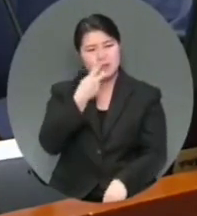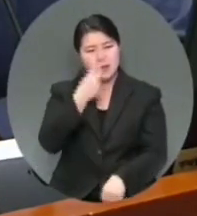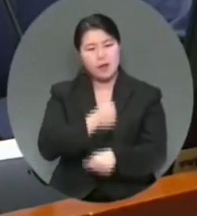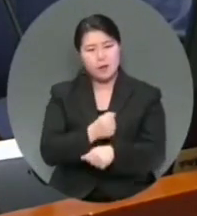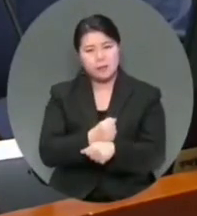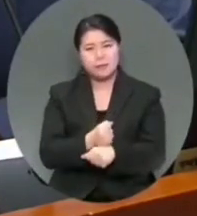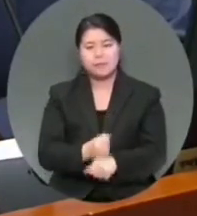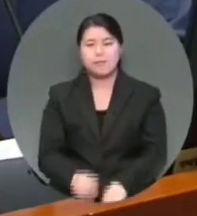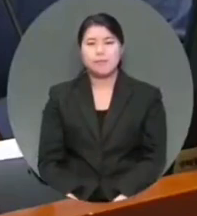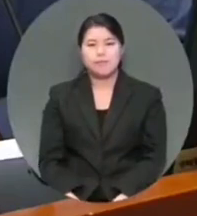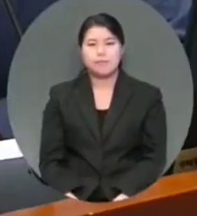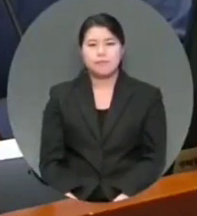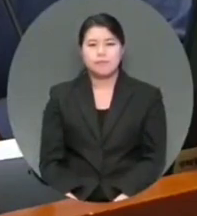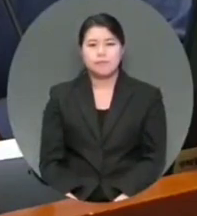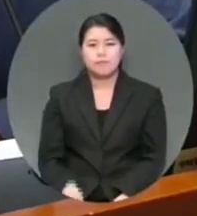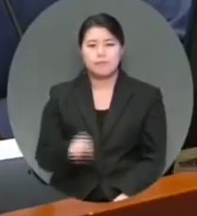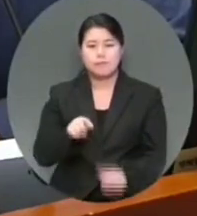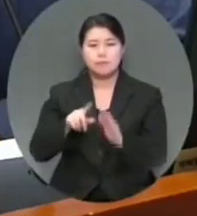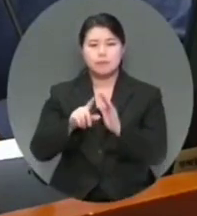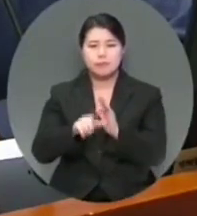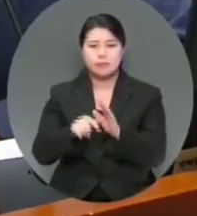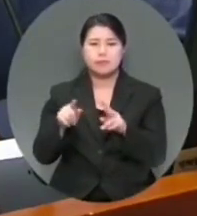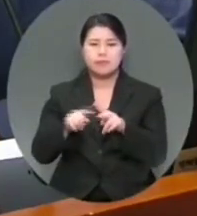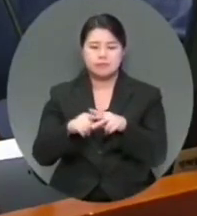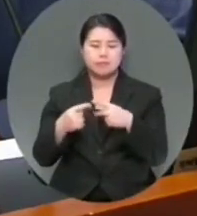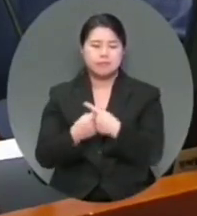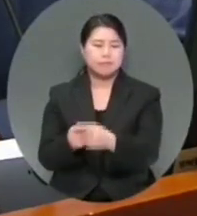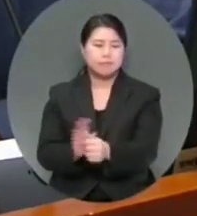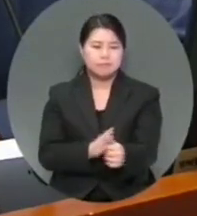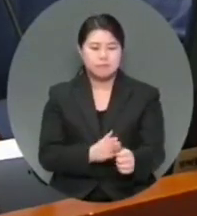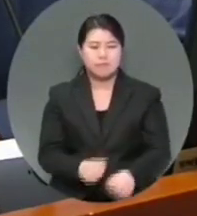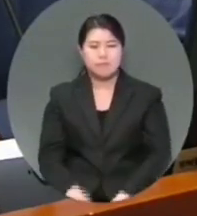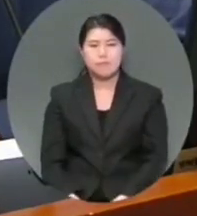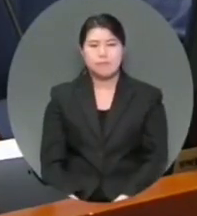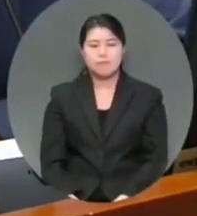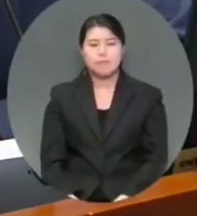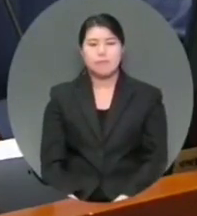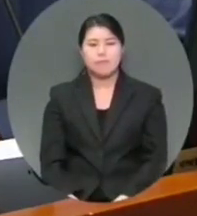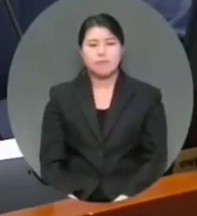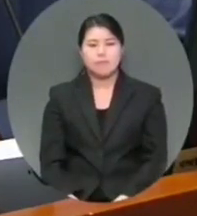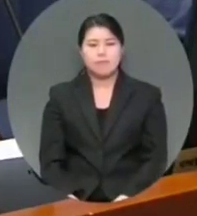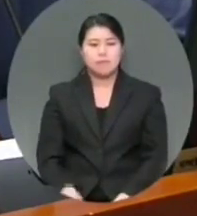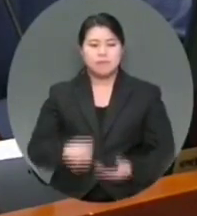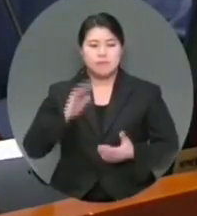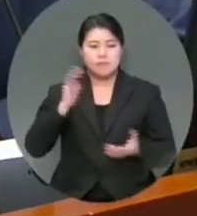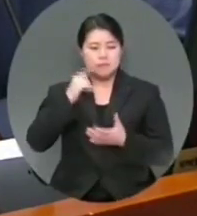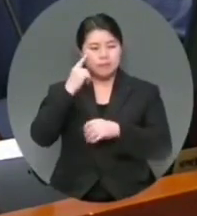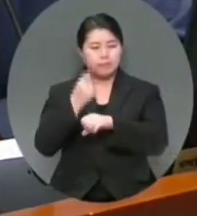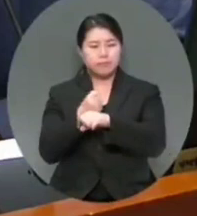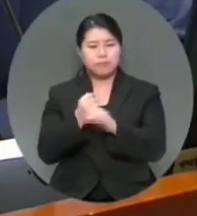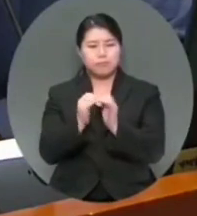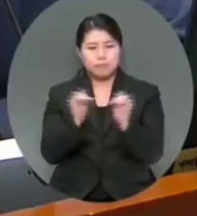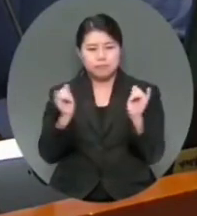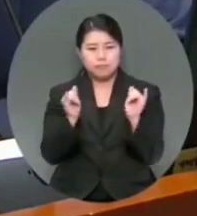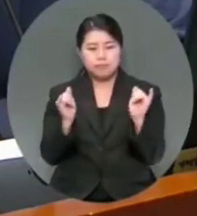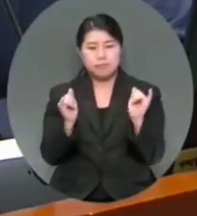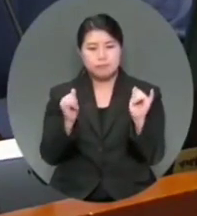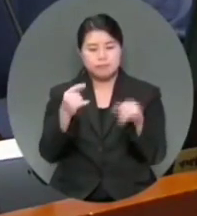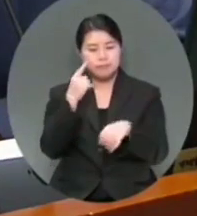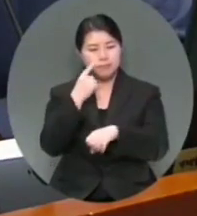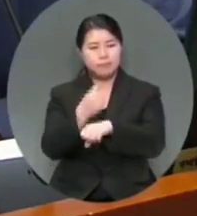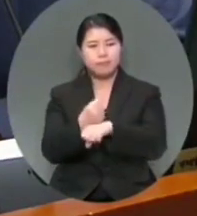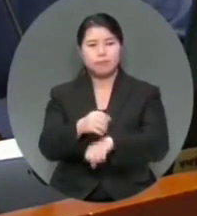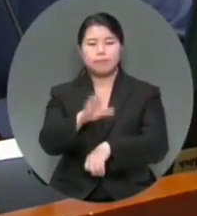그런 큰 틀에서 이해를 해 주시면 자, 그러면 그 학생 연구자들의